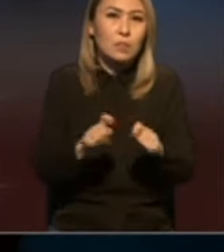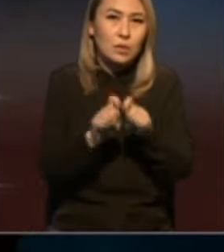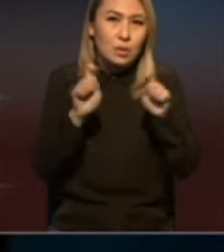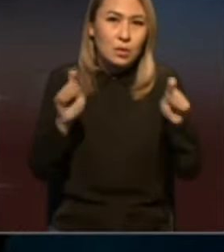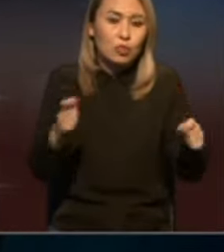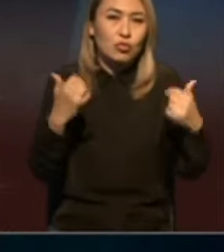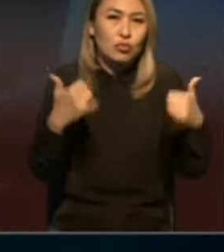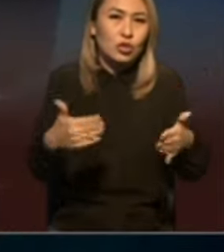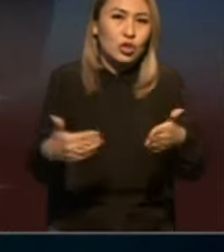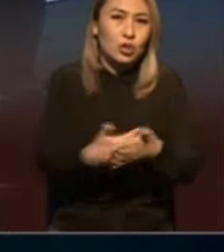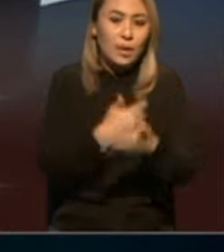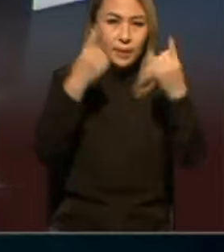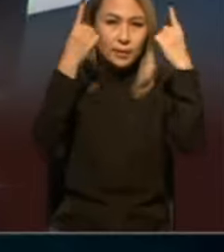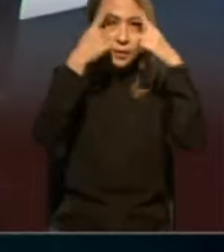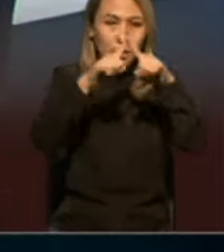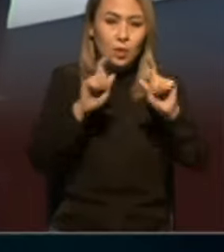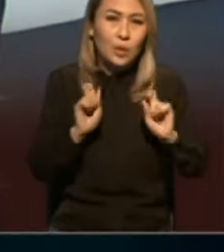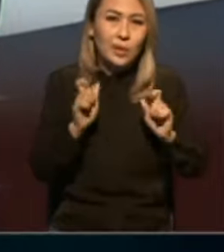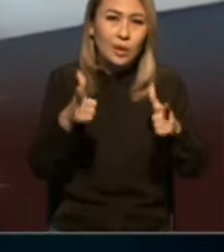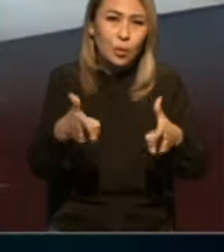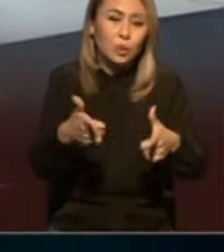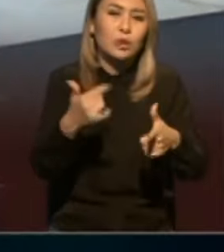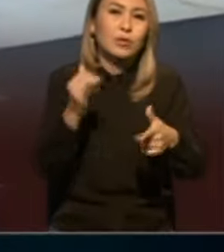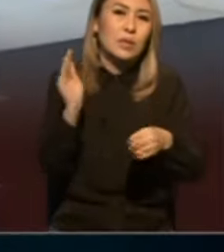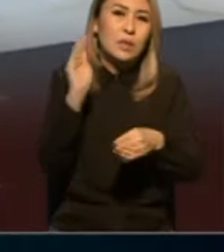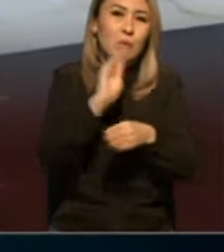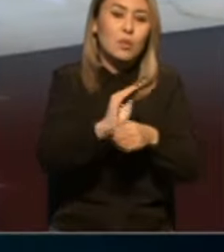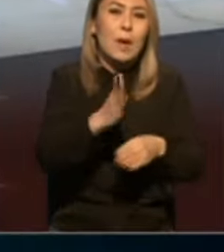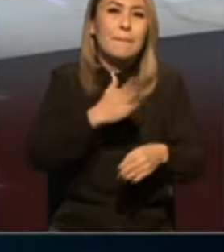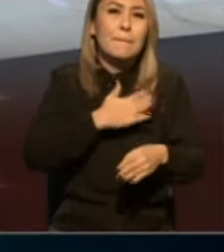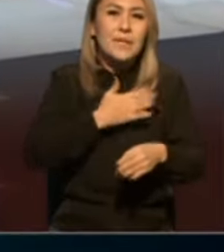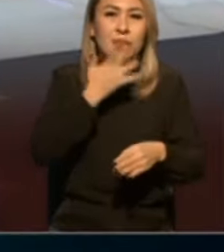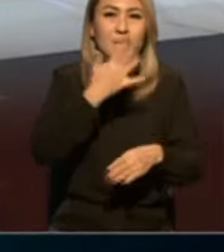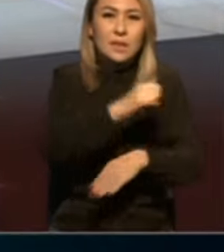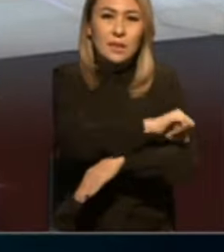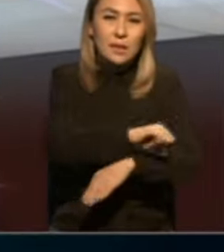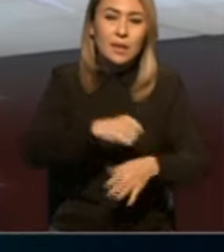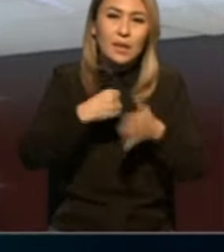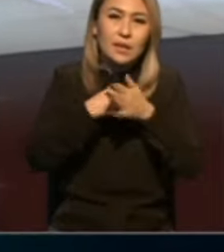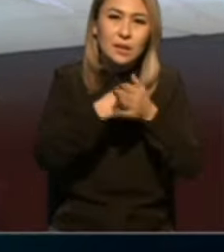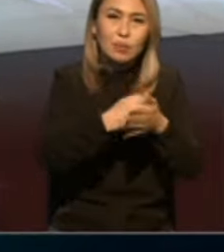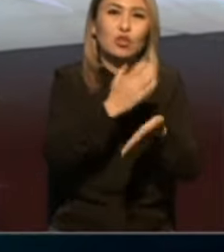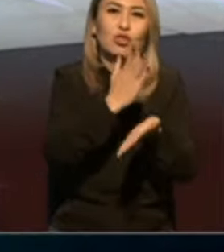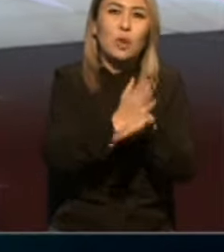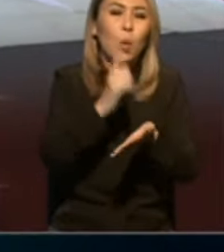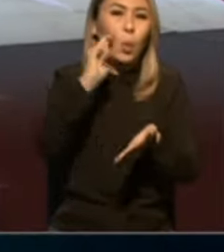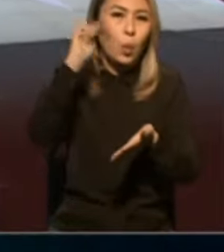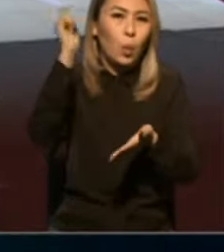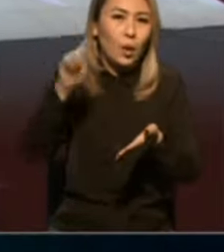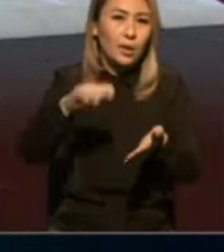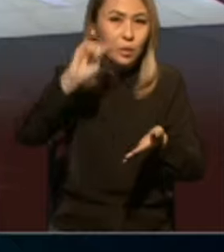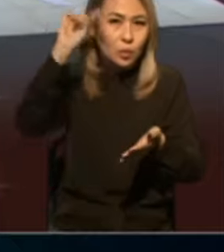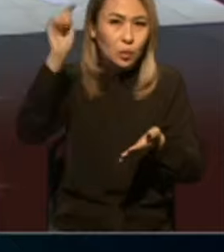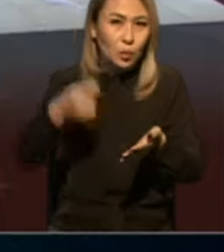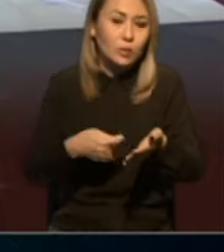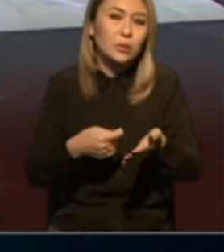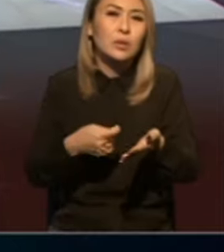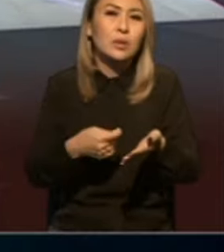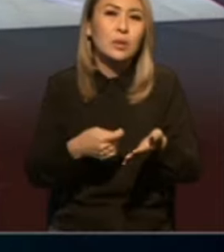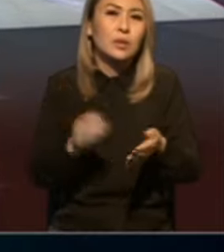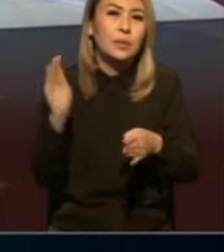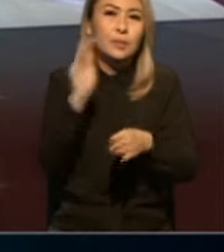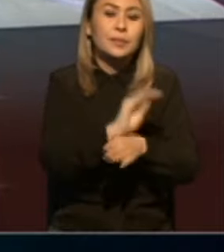қазіргі мына жаңа технологиялардың келуімен, сонымен қатар мына бізде сырттан қысып атыр. Украинада соғыс,